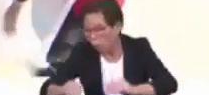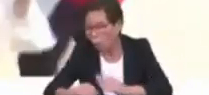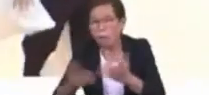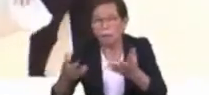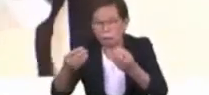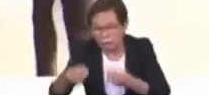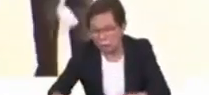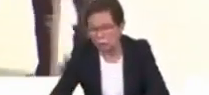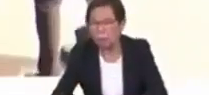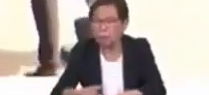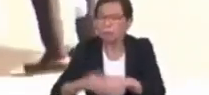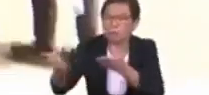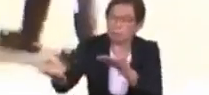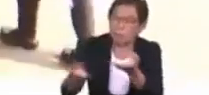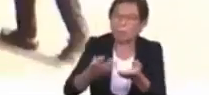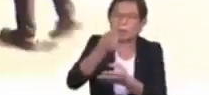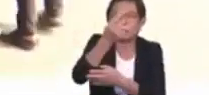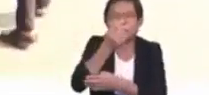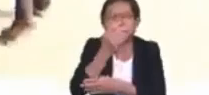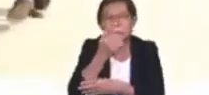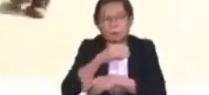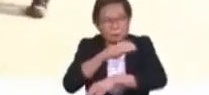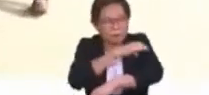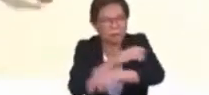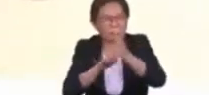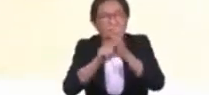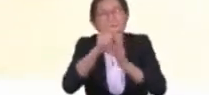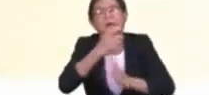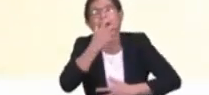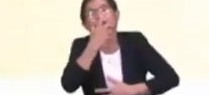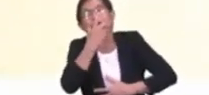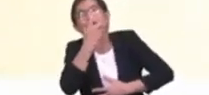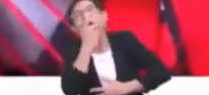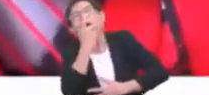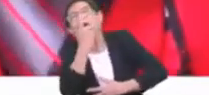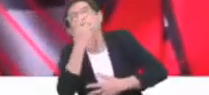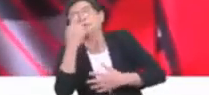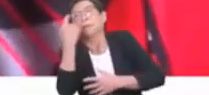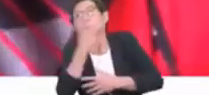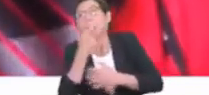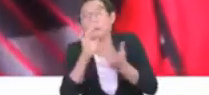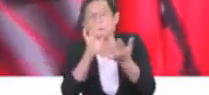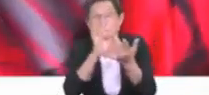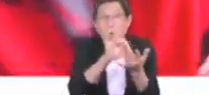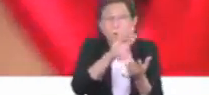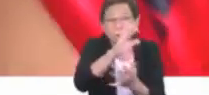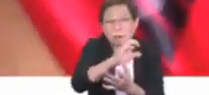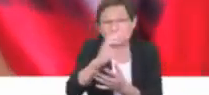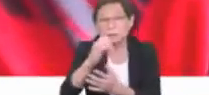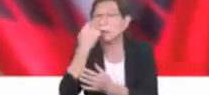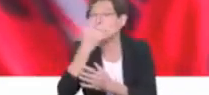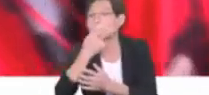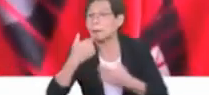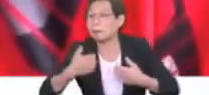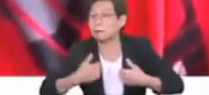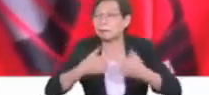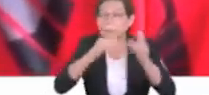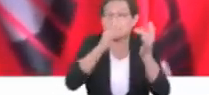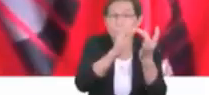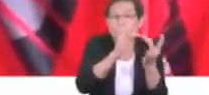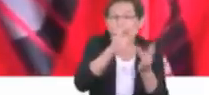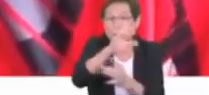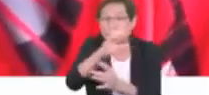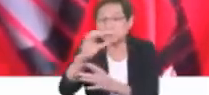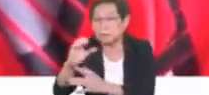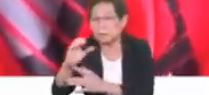perkhidmatan kat sini lah. Seperti kencing mani, darah tinggi, asma. Lepas tu yang mereka yang ada close contact dengan pesakit